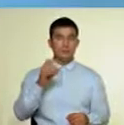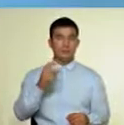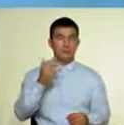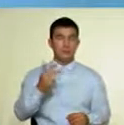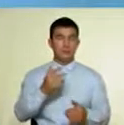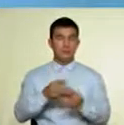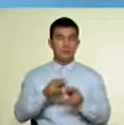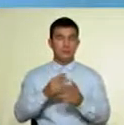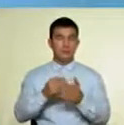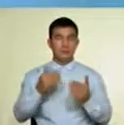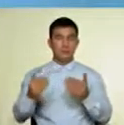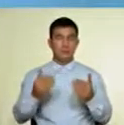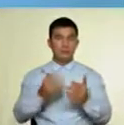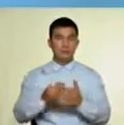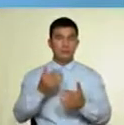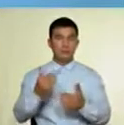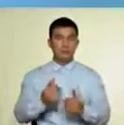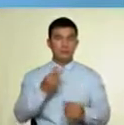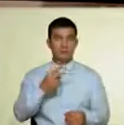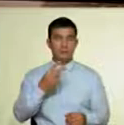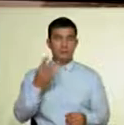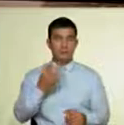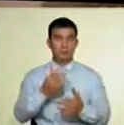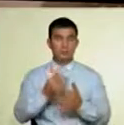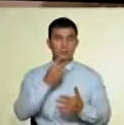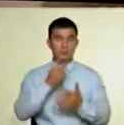va y minus 3xy.